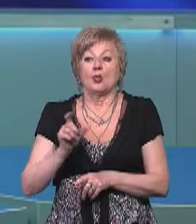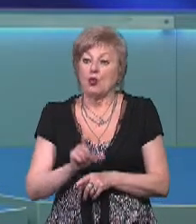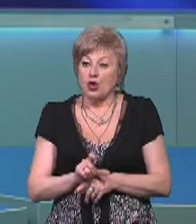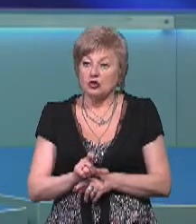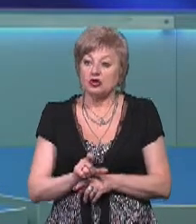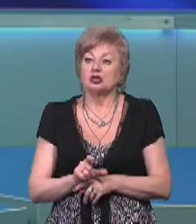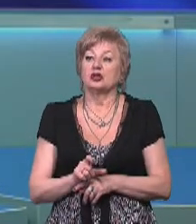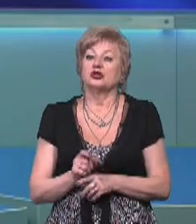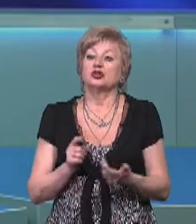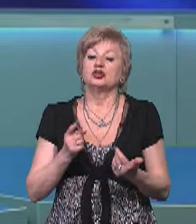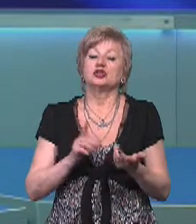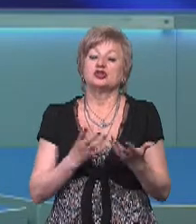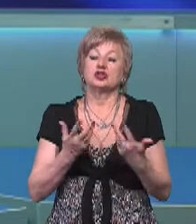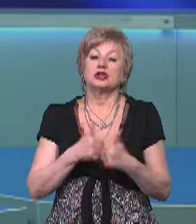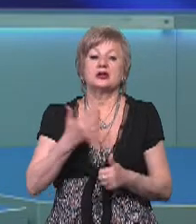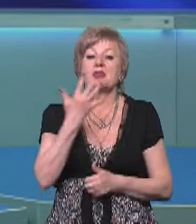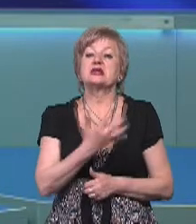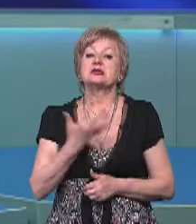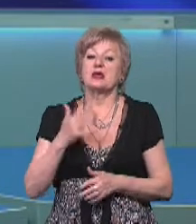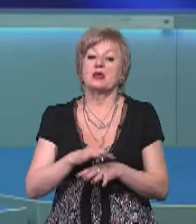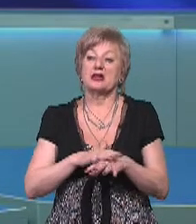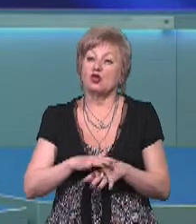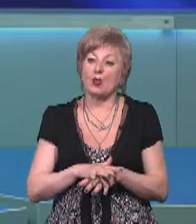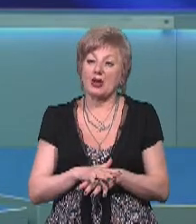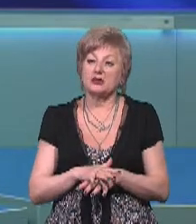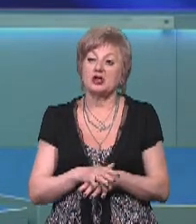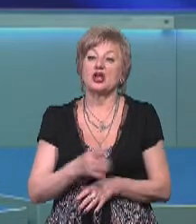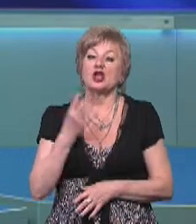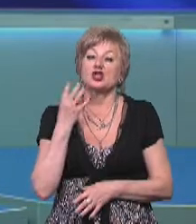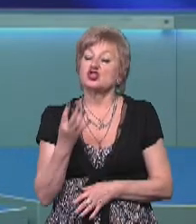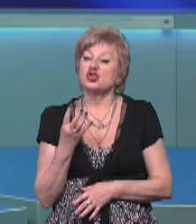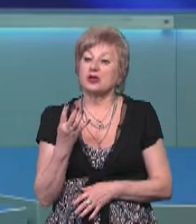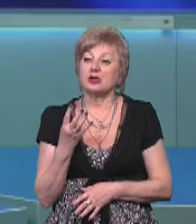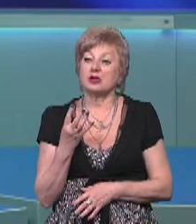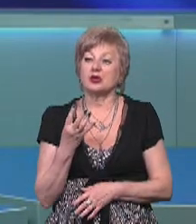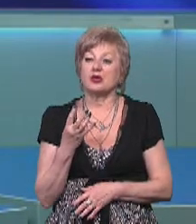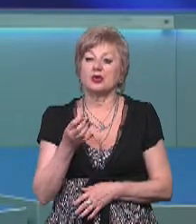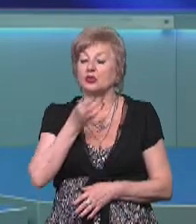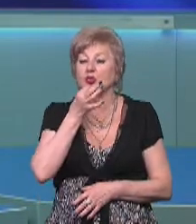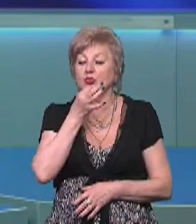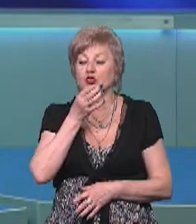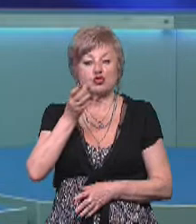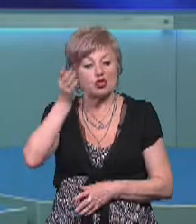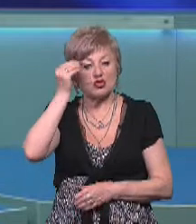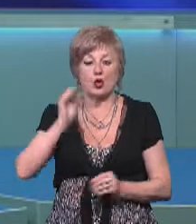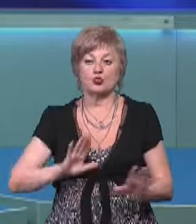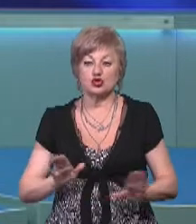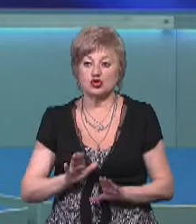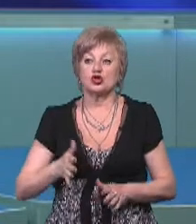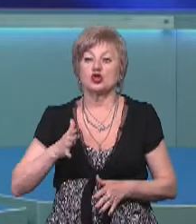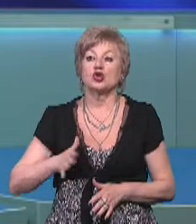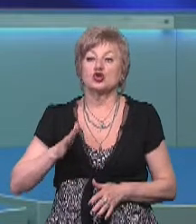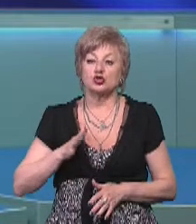їх рахують як 55 громад. 4 з цих громад, які ще не враховані, вони